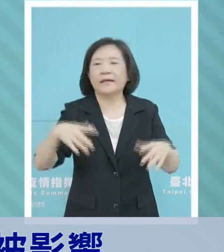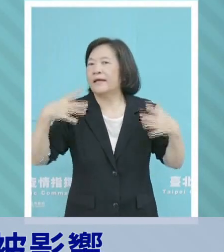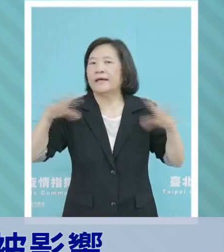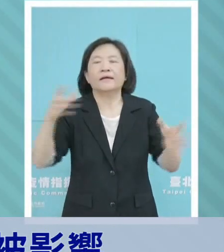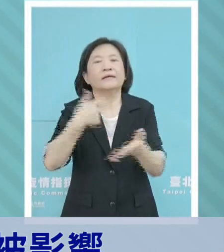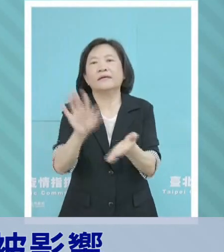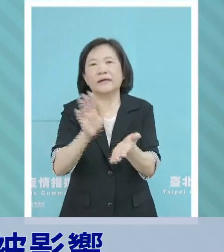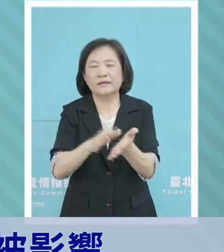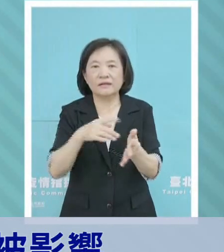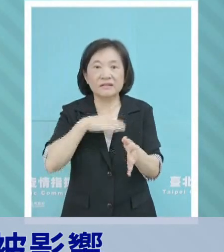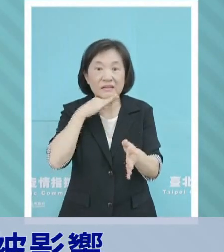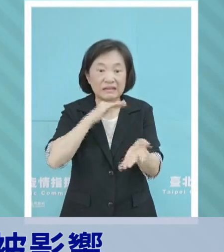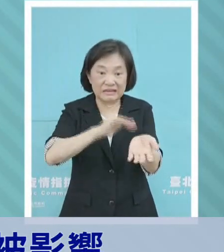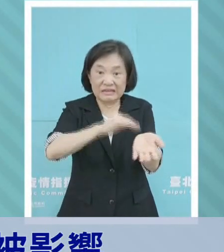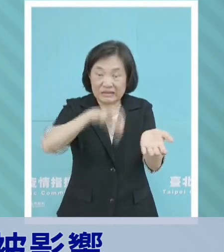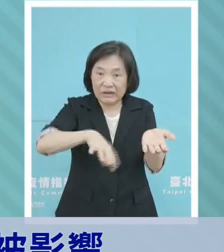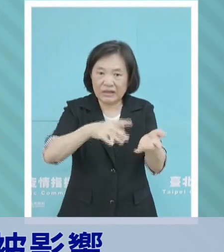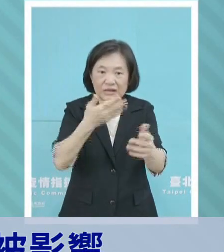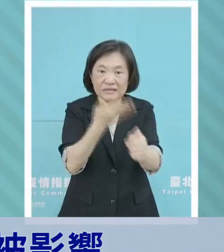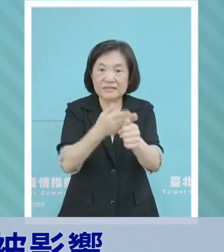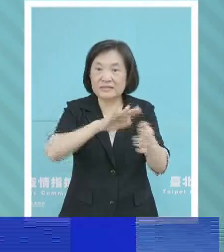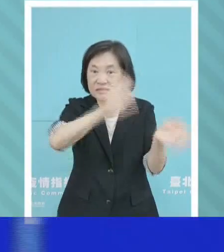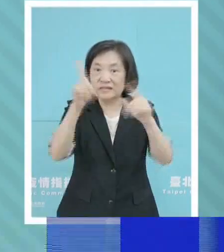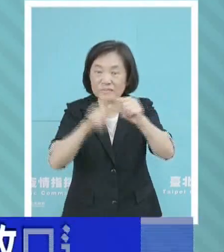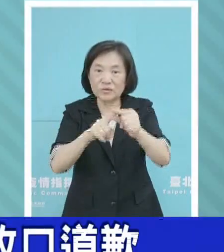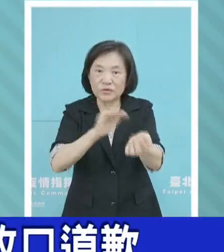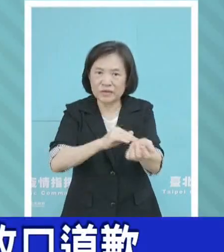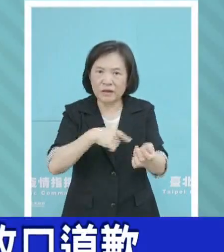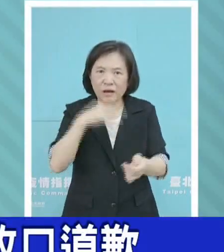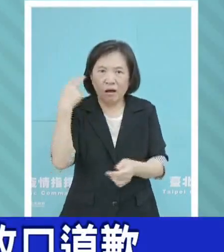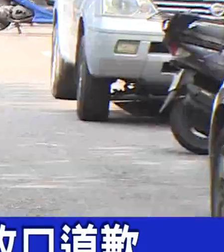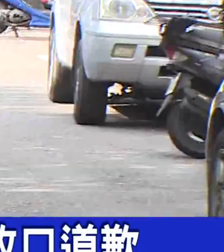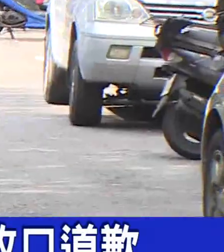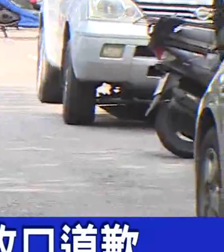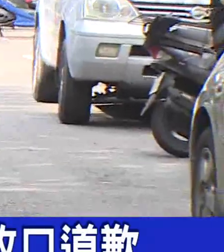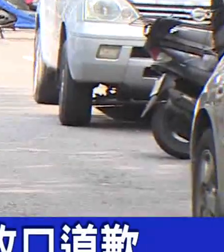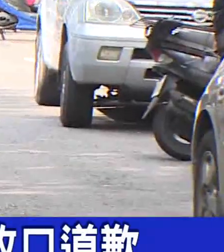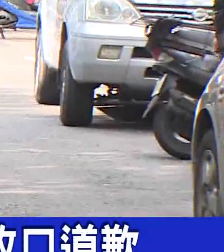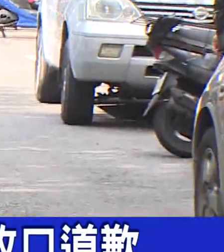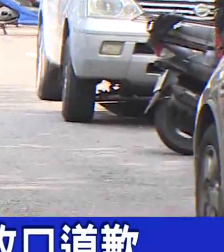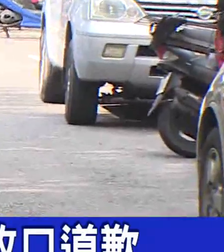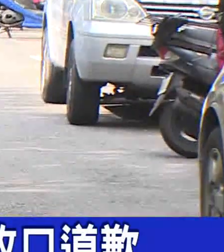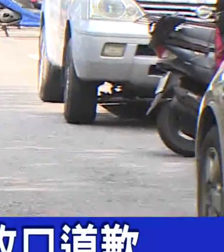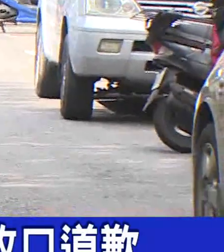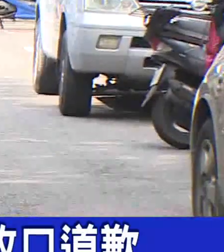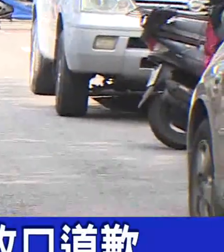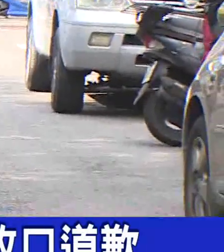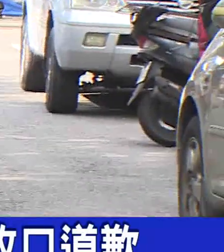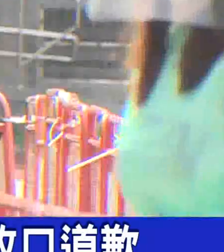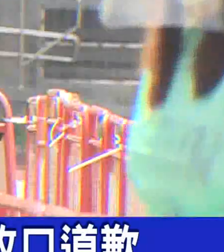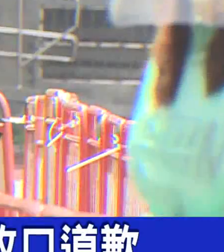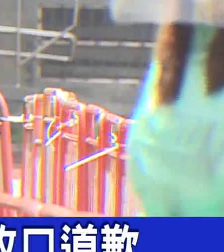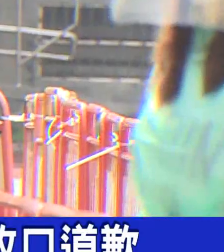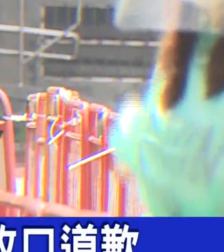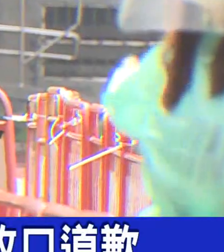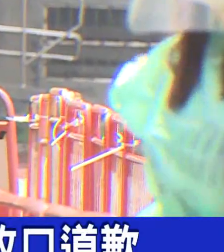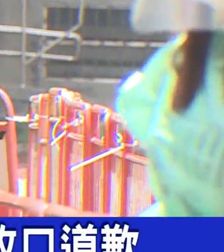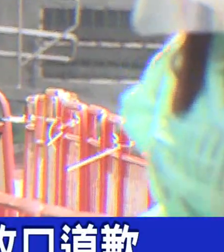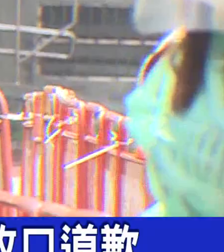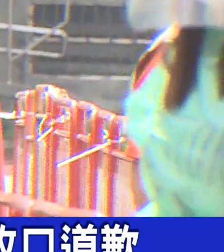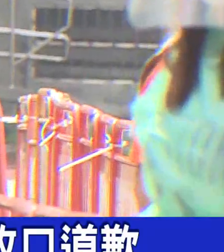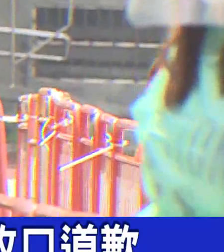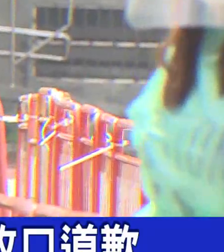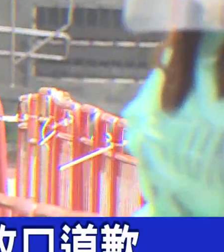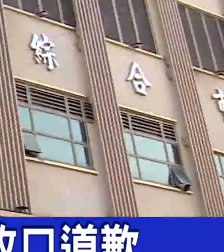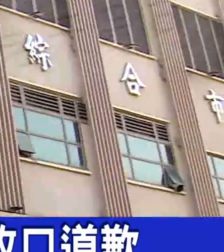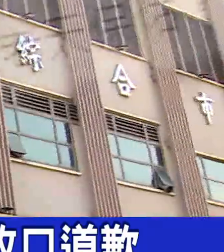到连施景中医师都会被影响。 柯文哲不得不开记者会亲自回应，台北虎林街一带累积30例确诊，台大医师施景中脸